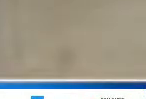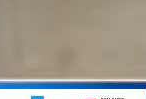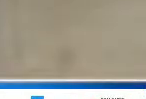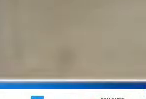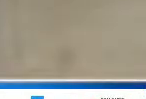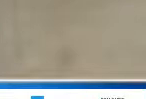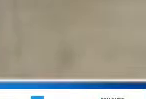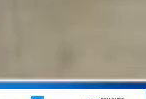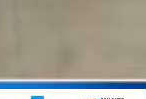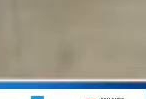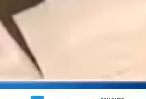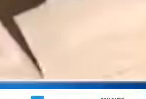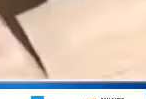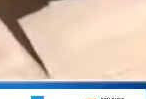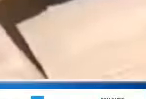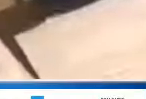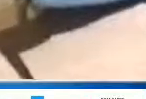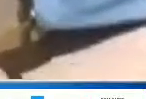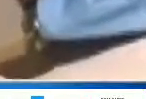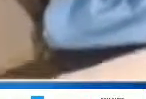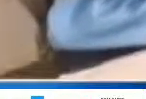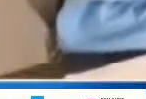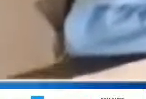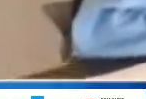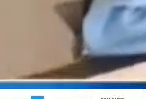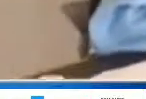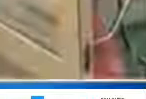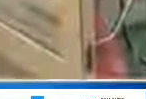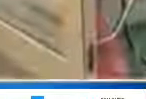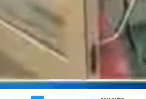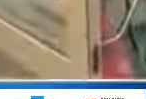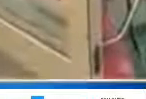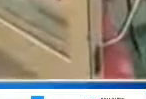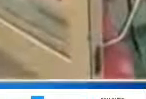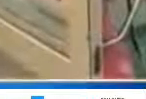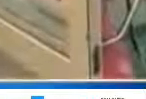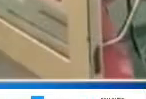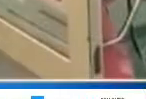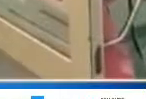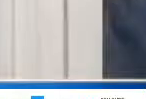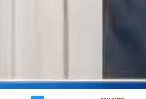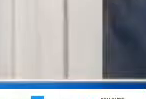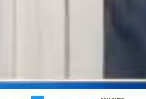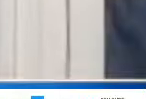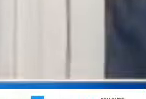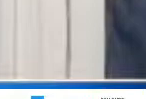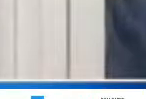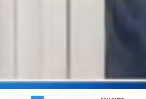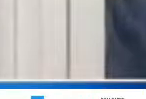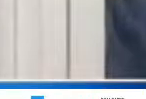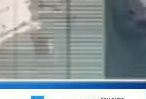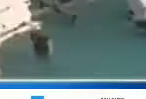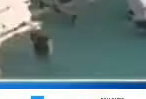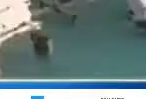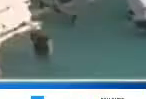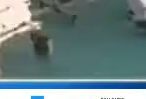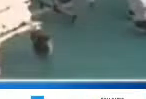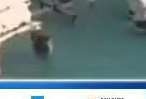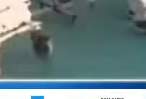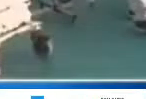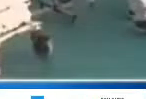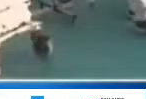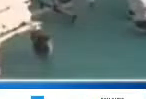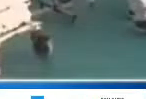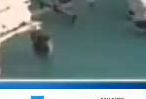Rabat, dalawa lang ang ating embahada dito sa Africa, which is in South Africa and also